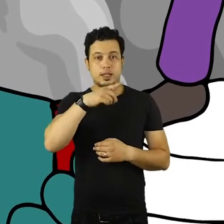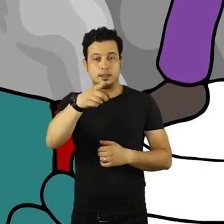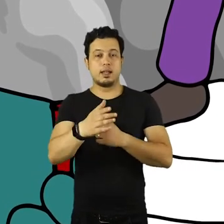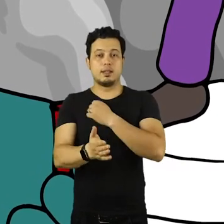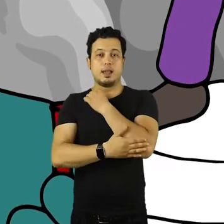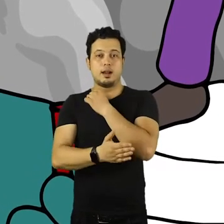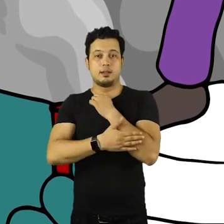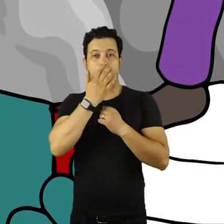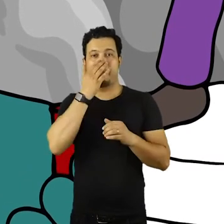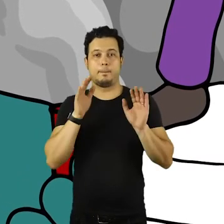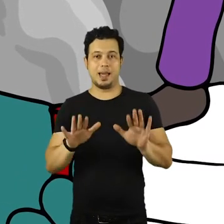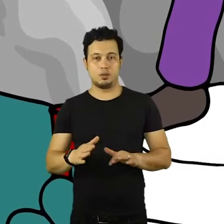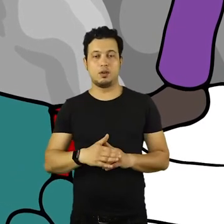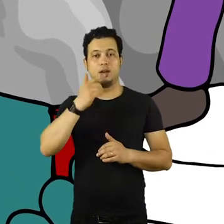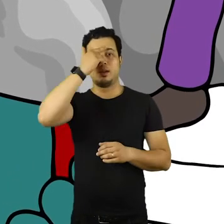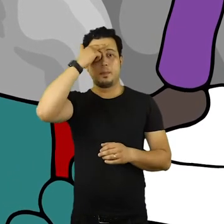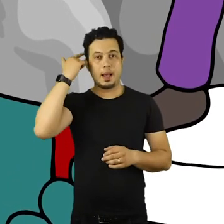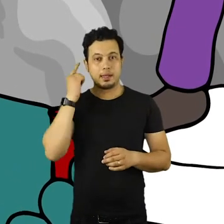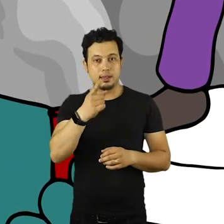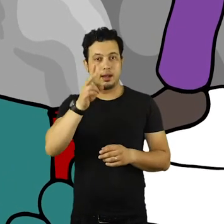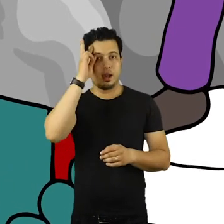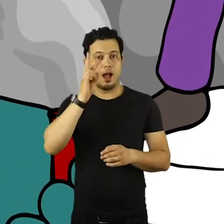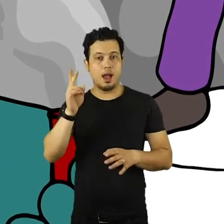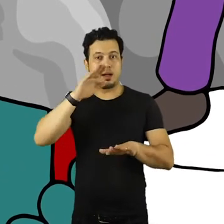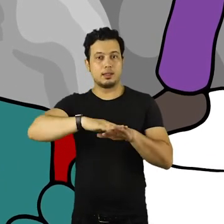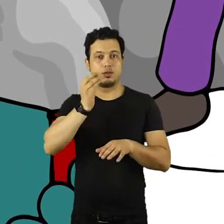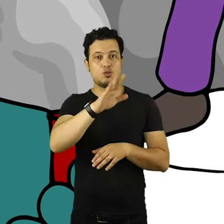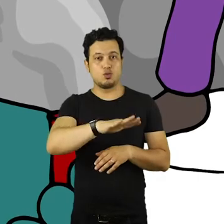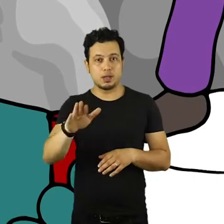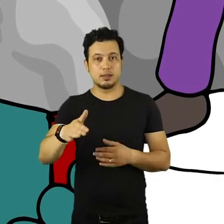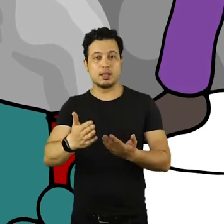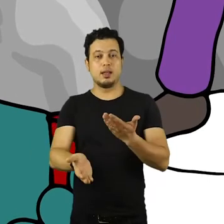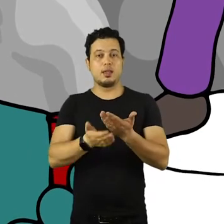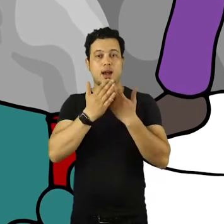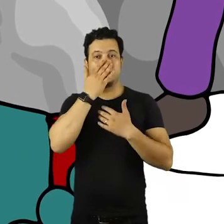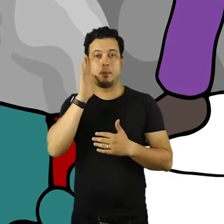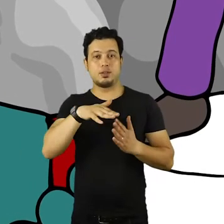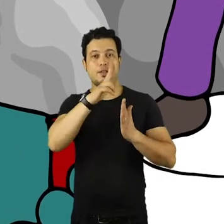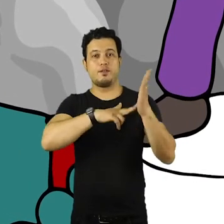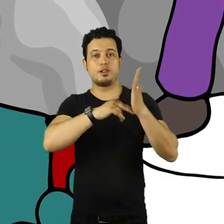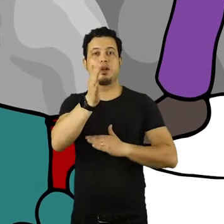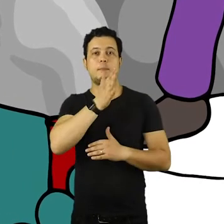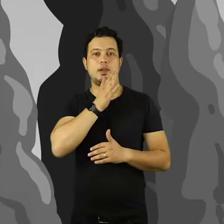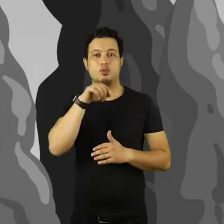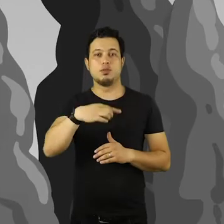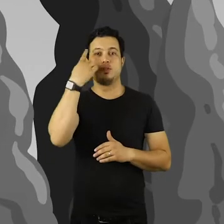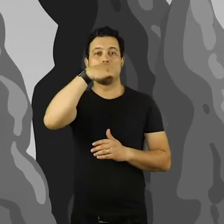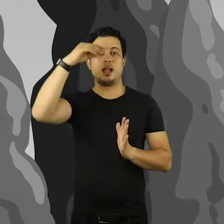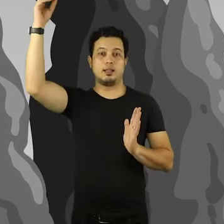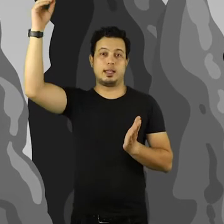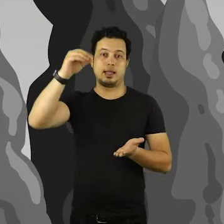sizden yardım istedi. Belki de hayal eden çocuklardan yardım isteyebileceğini biliyordu fırça.